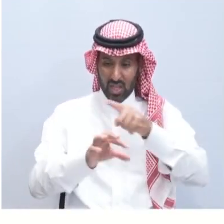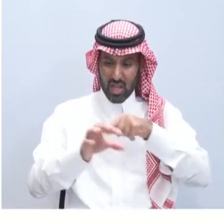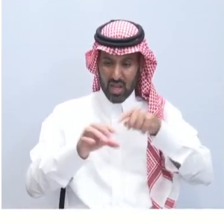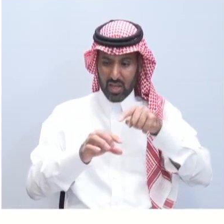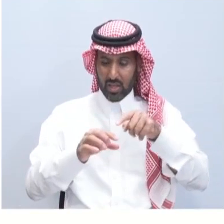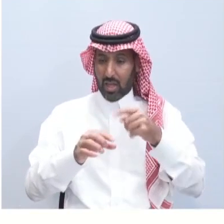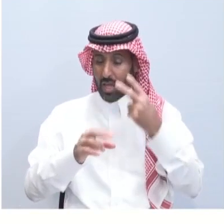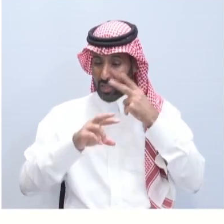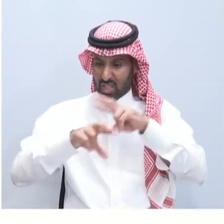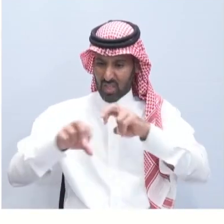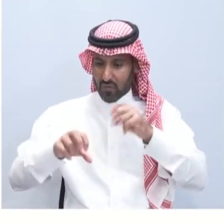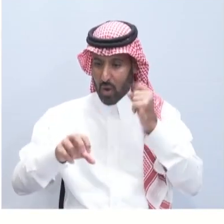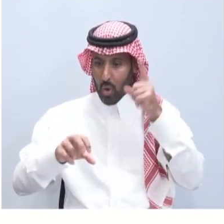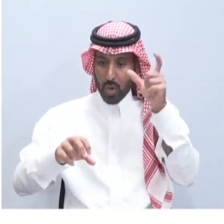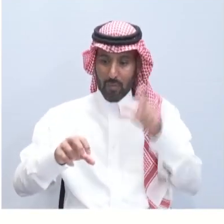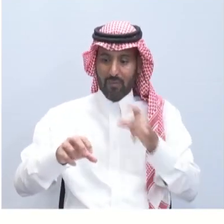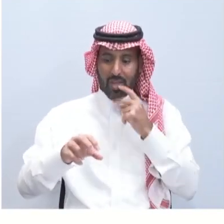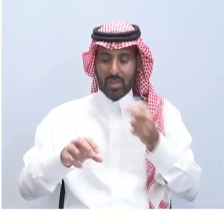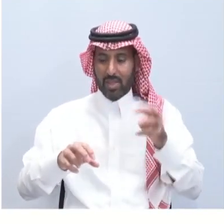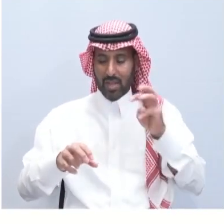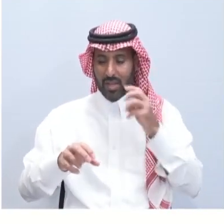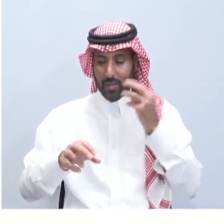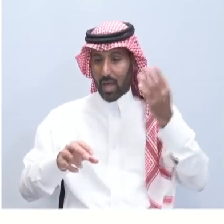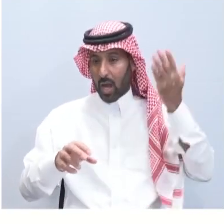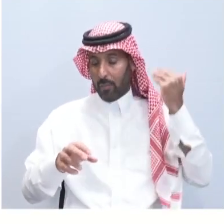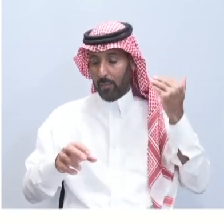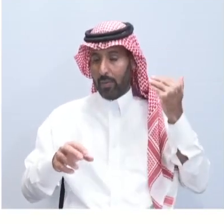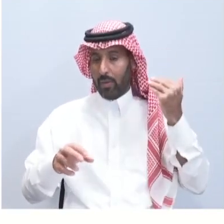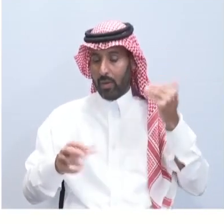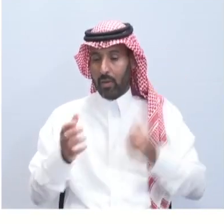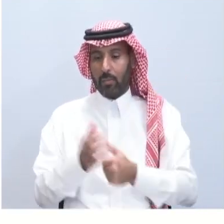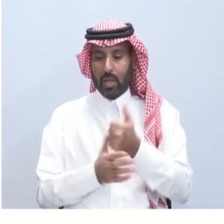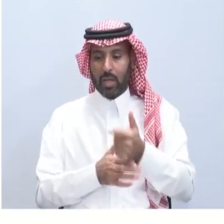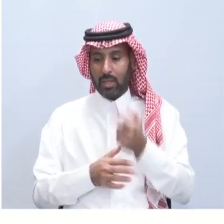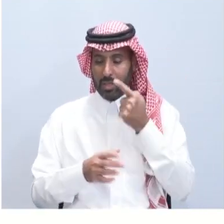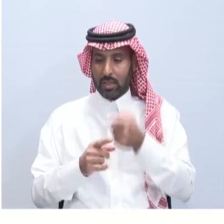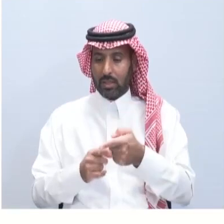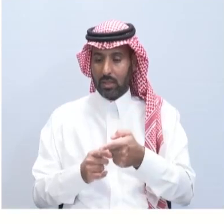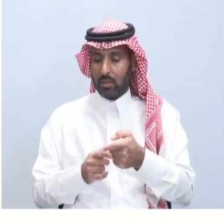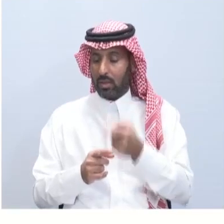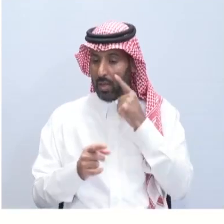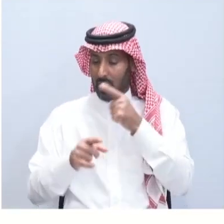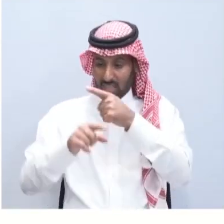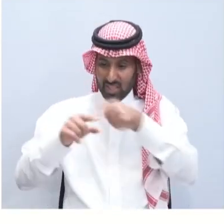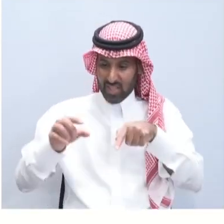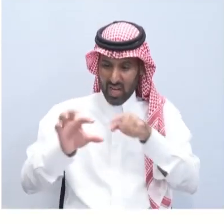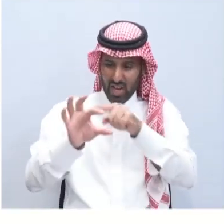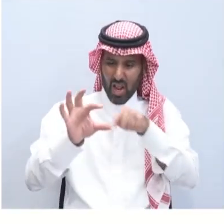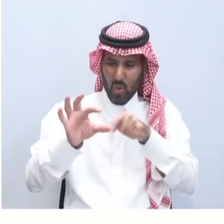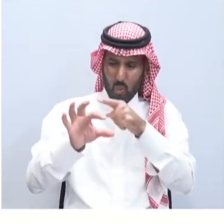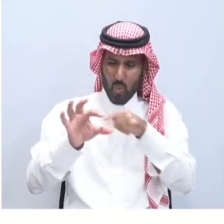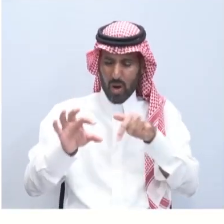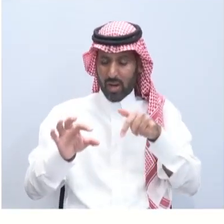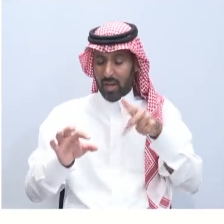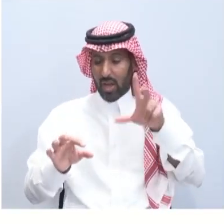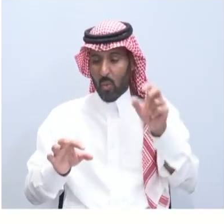في الثلاثينيات من القرن الماضي امكانيه جعل الانشطار النووي